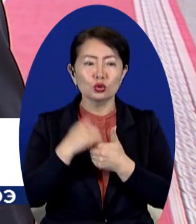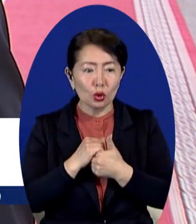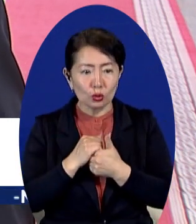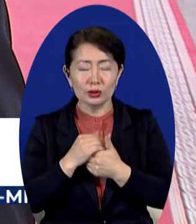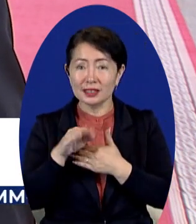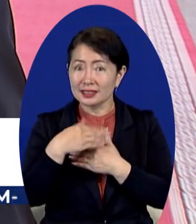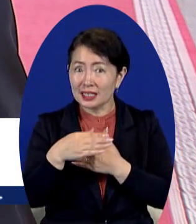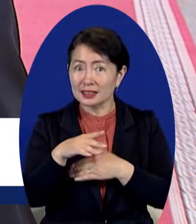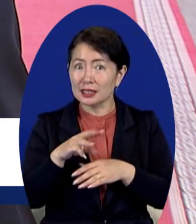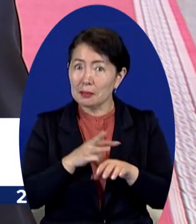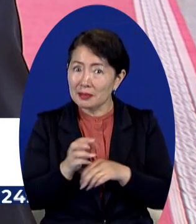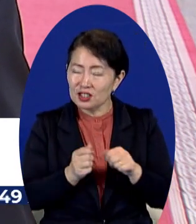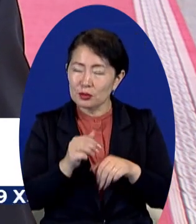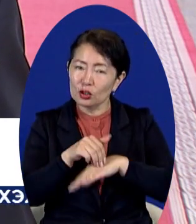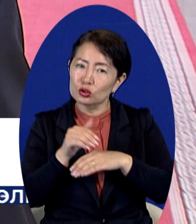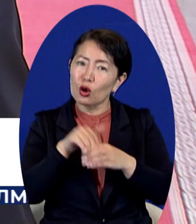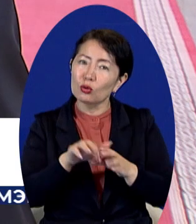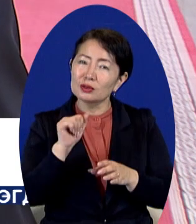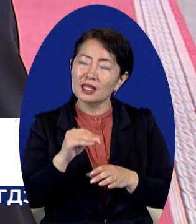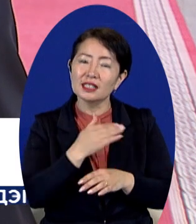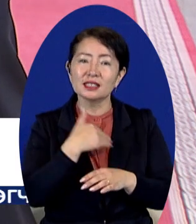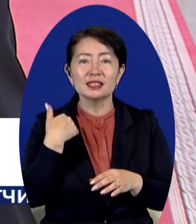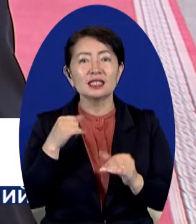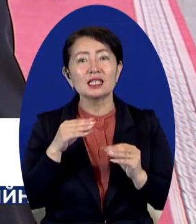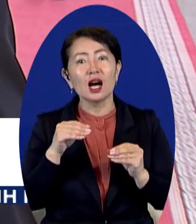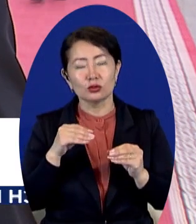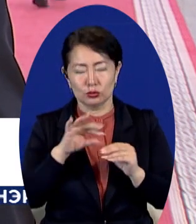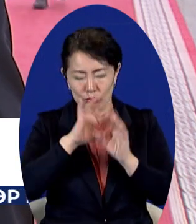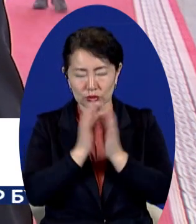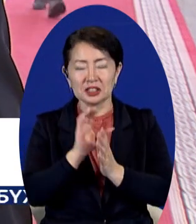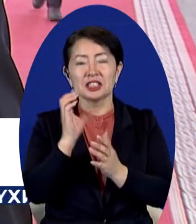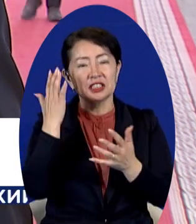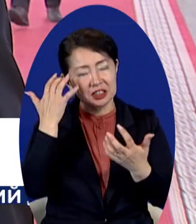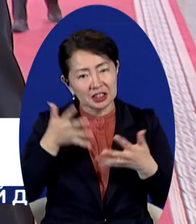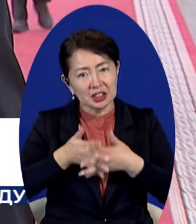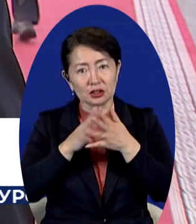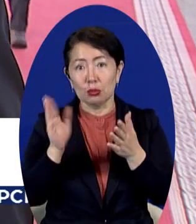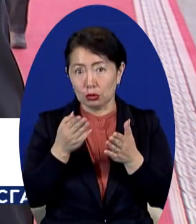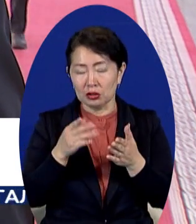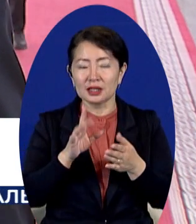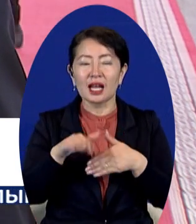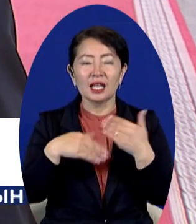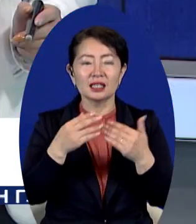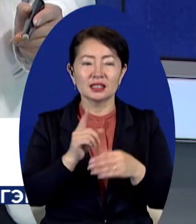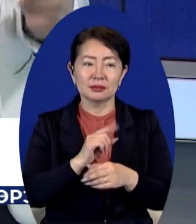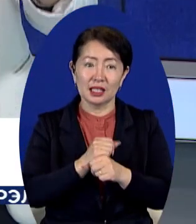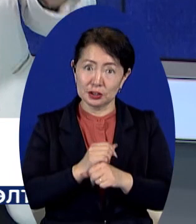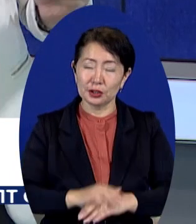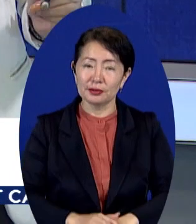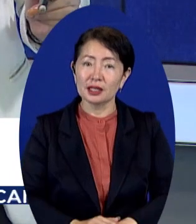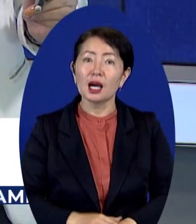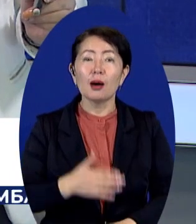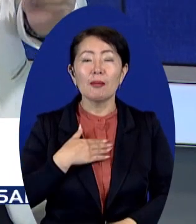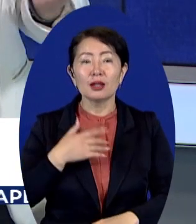бид нар менежментийн ямар тогтолцоо шилжүүлэх вэ эзэнжүүлэх вэ гэдэг энэ системүүд бол бүгд тодорхойлоод цаашдаа илүү одоо эрчимтэй ажиллаж явна. За